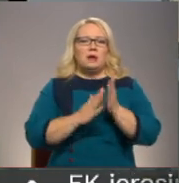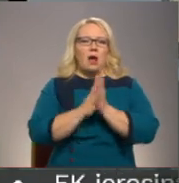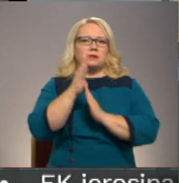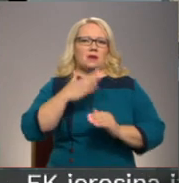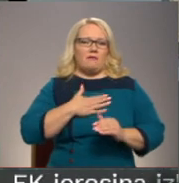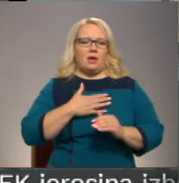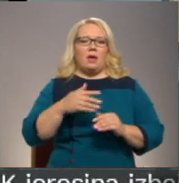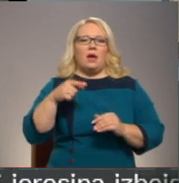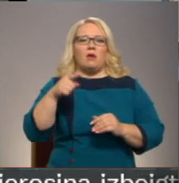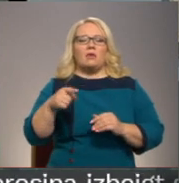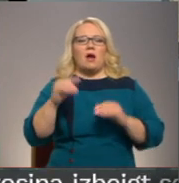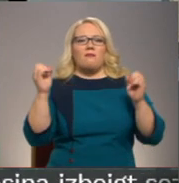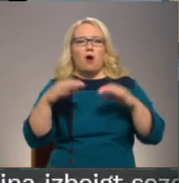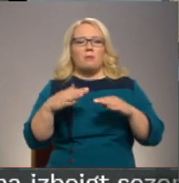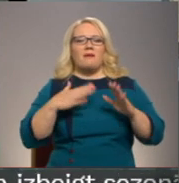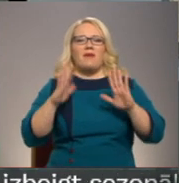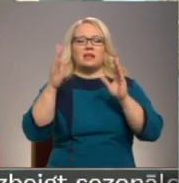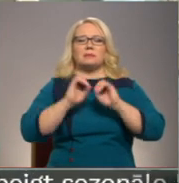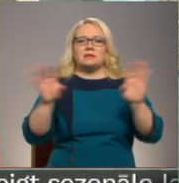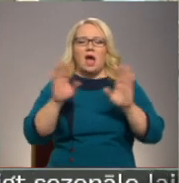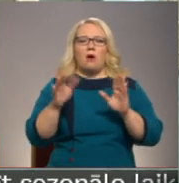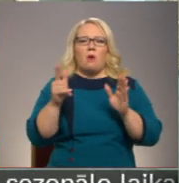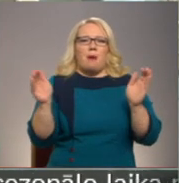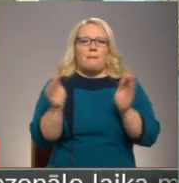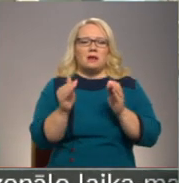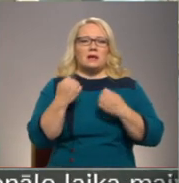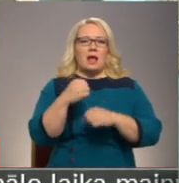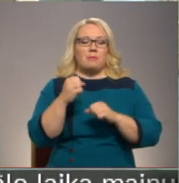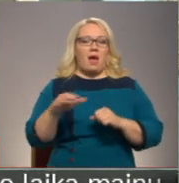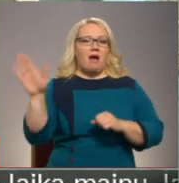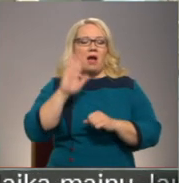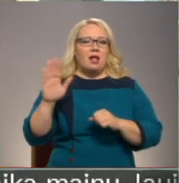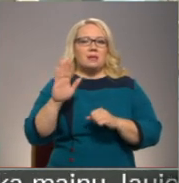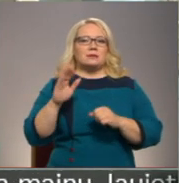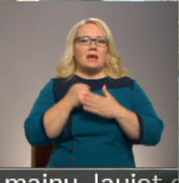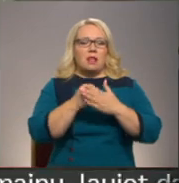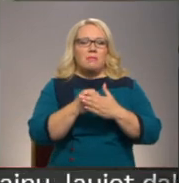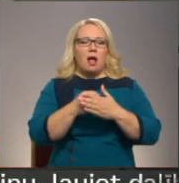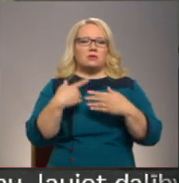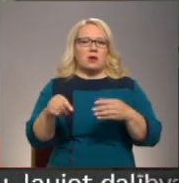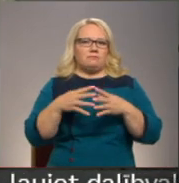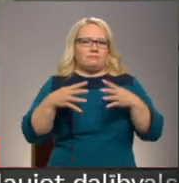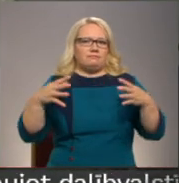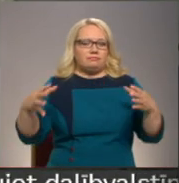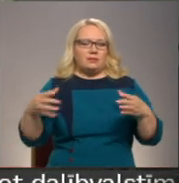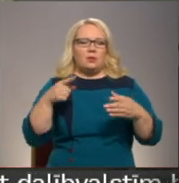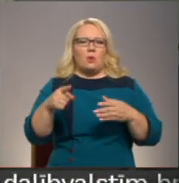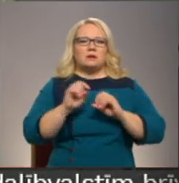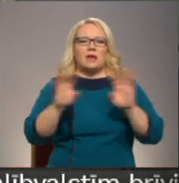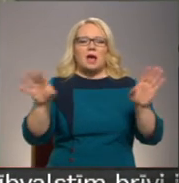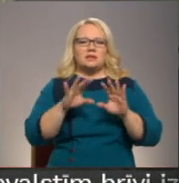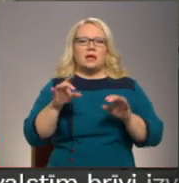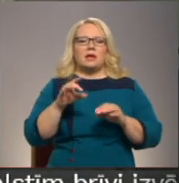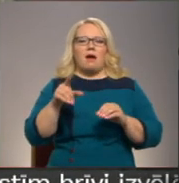produktivitāti. Fórumā ar savu veiksmi stāstu, kā no mazas galdniecības ar valsts atbalstu izdevies izaugt par lielu uzņēmumu, dalījās CIA Woodhart